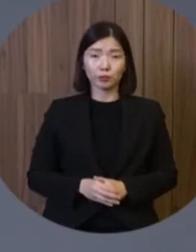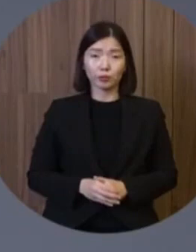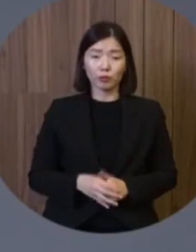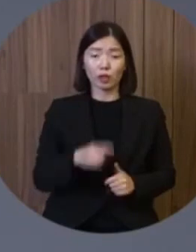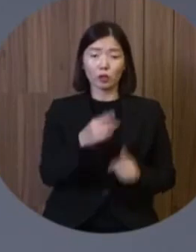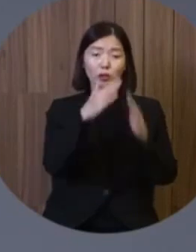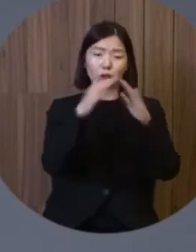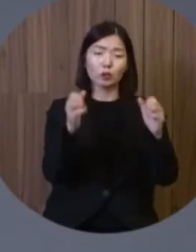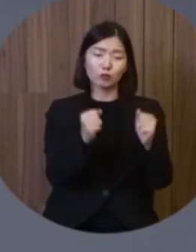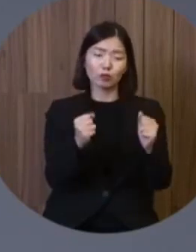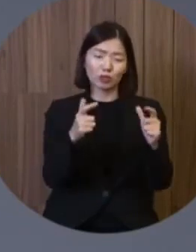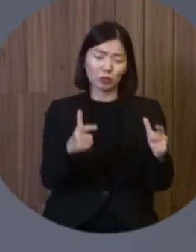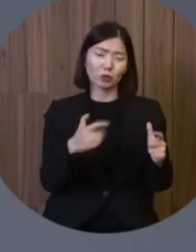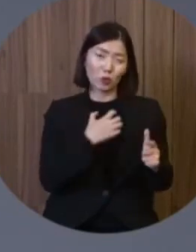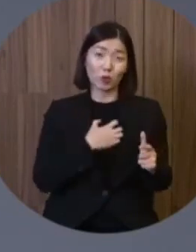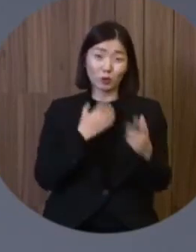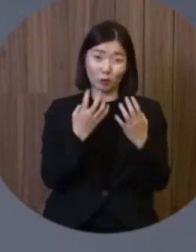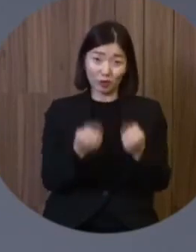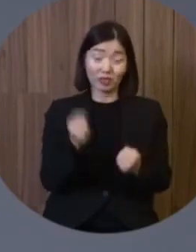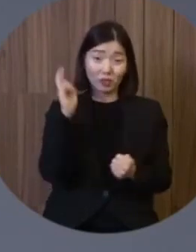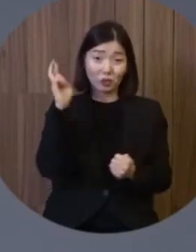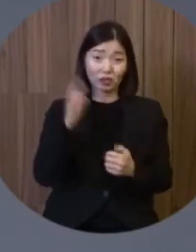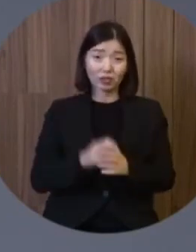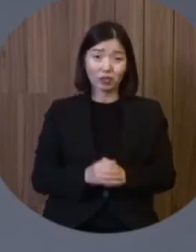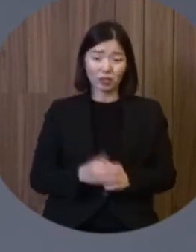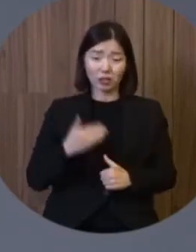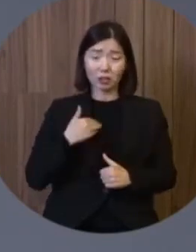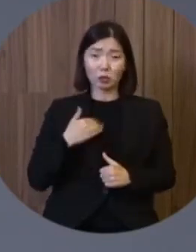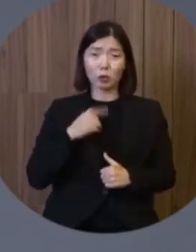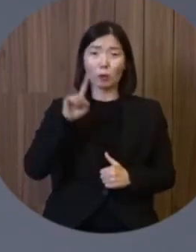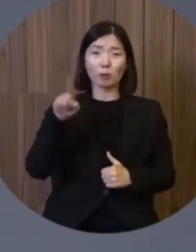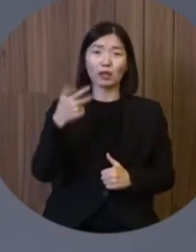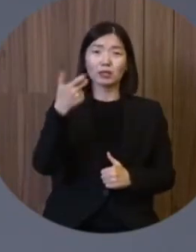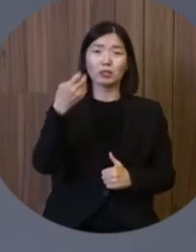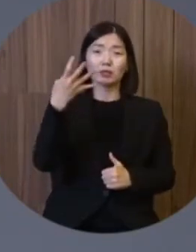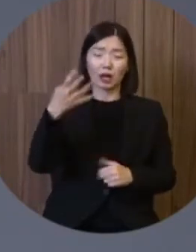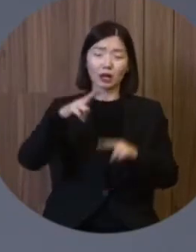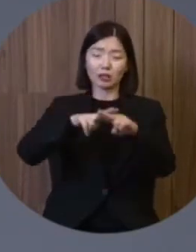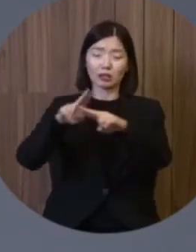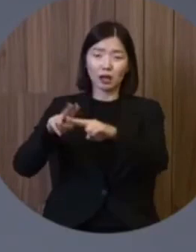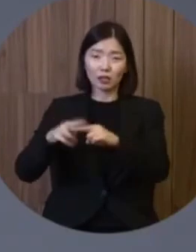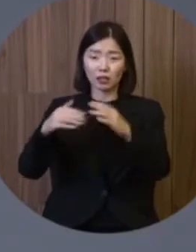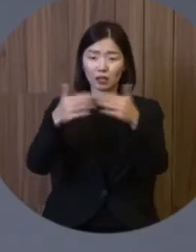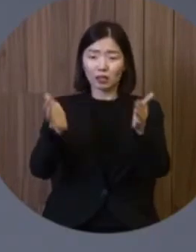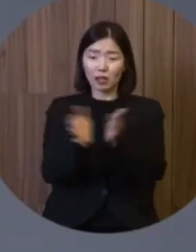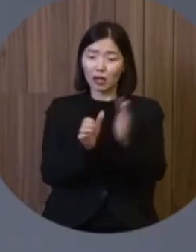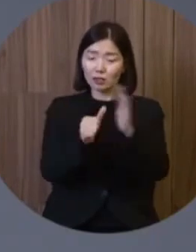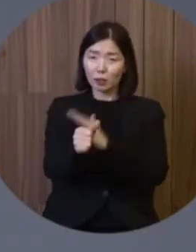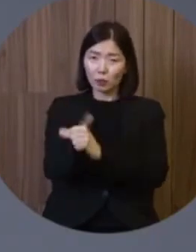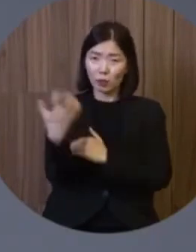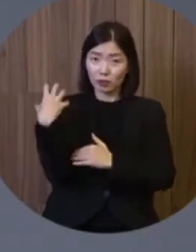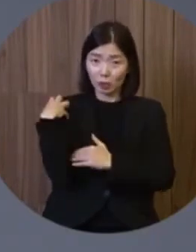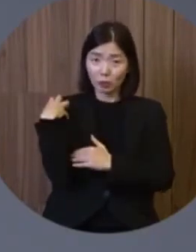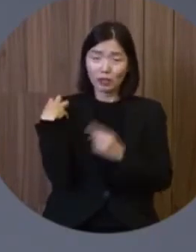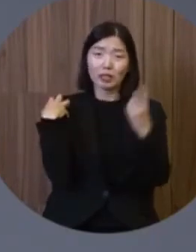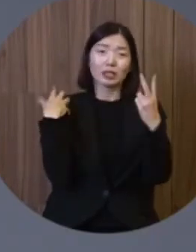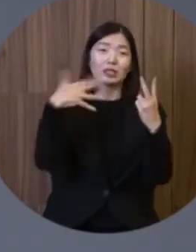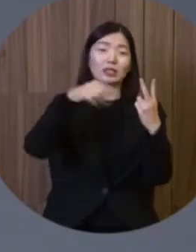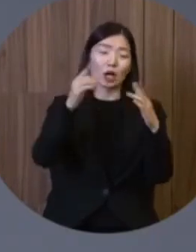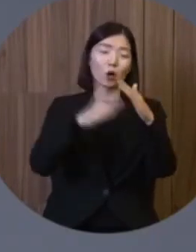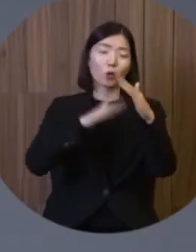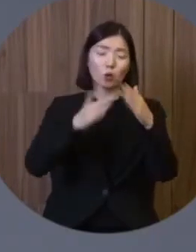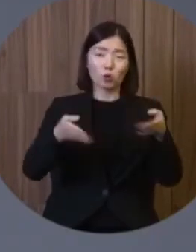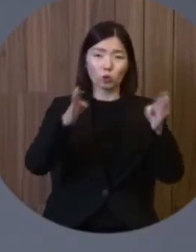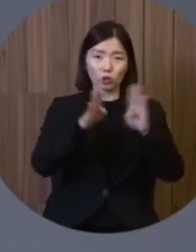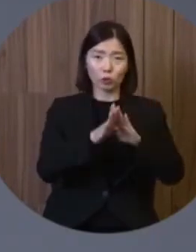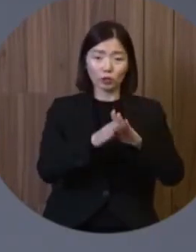송하진 지사님도 걱정이 많으실 겁니다. 저 송영길 174석 집권여당 당대표 취임하면 2차 공공기관 지방